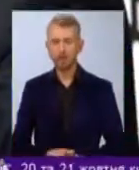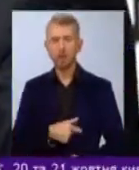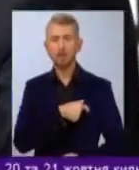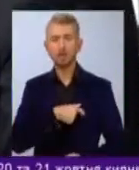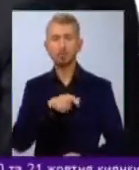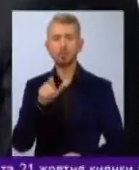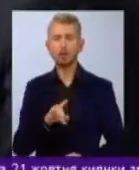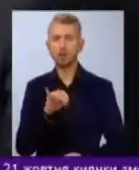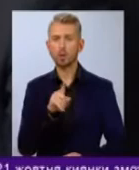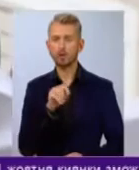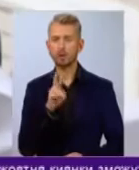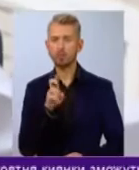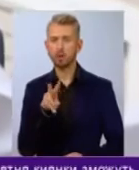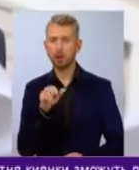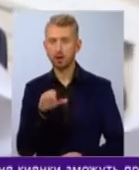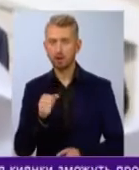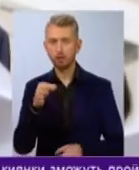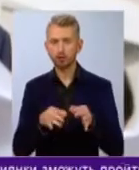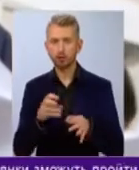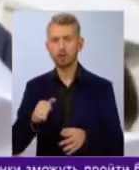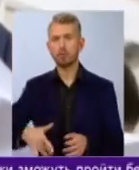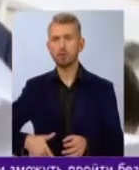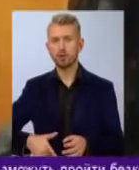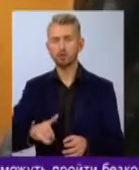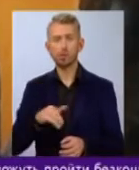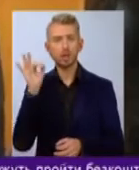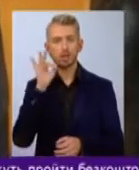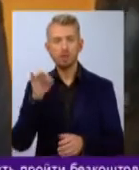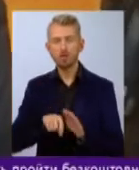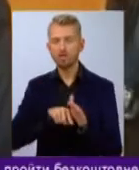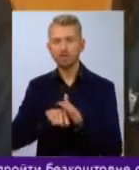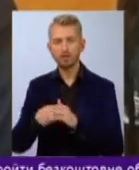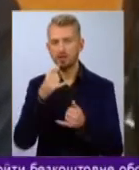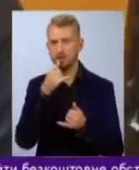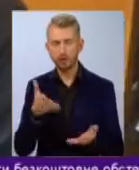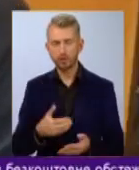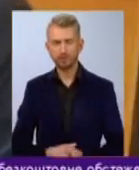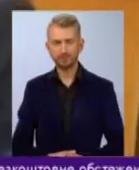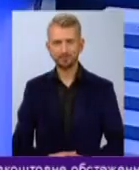Депутата Розенблата судять на Печерську, у Німеччину втекти не вдалося.